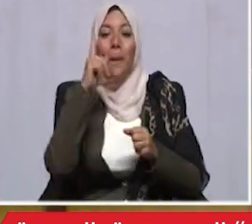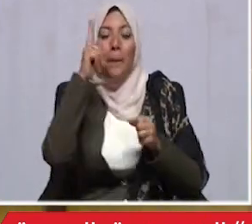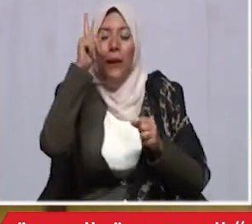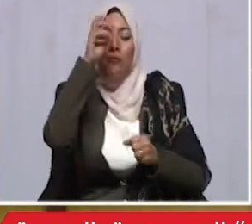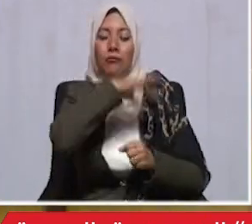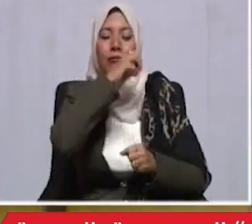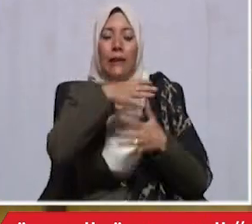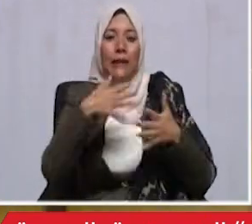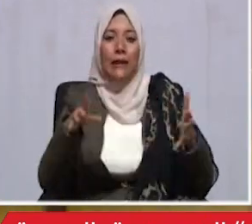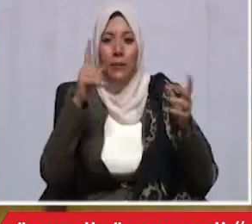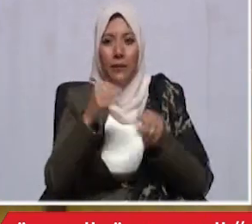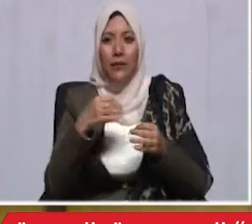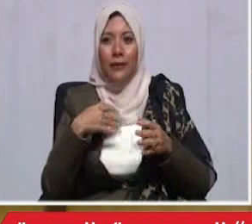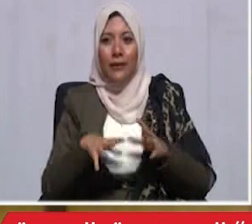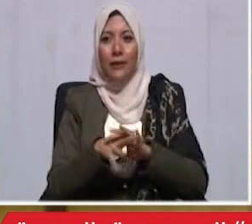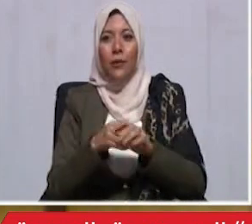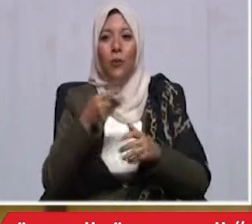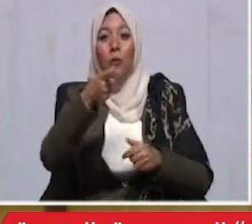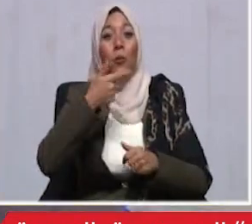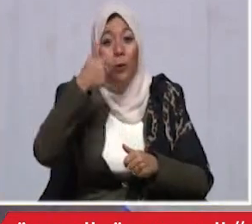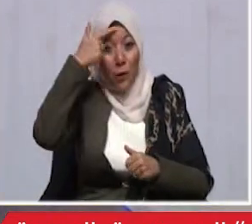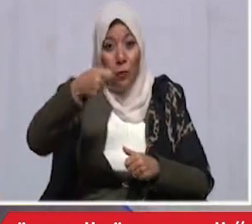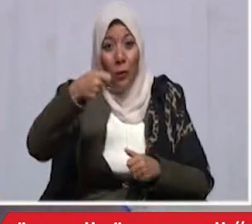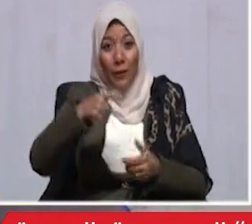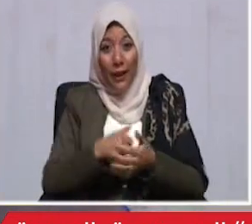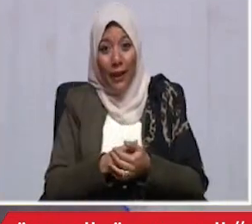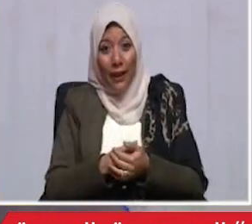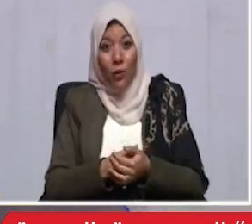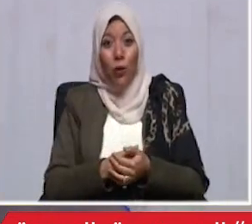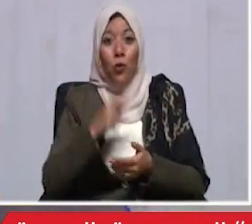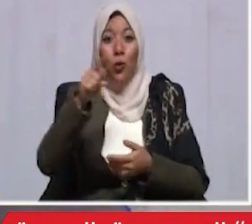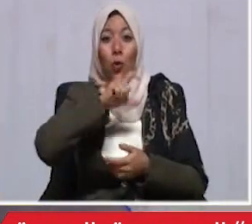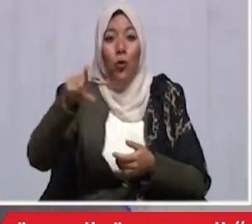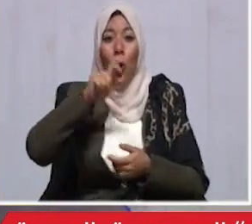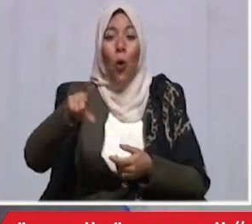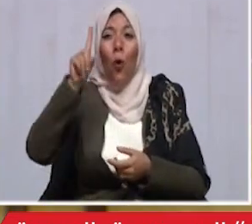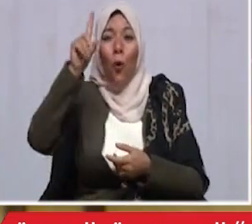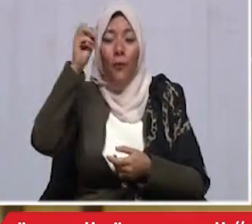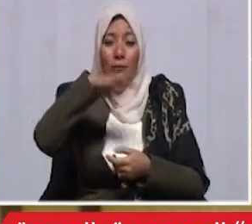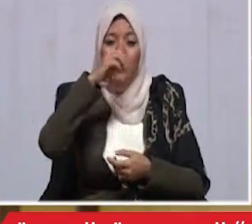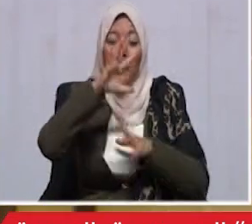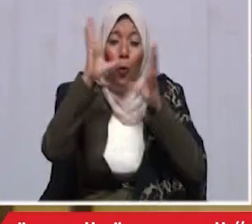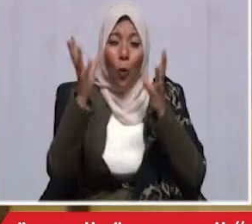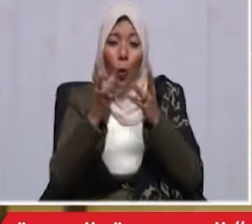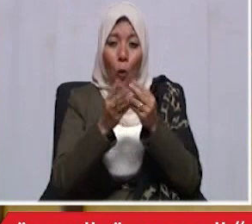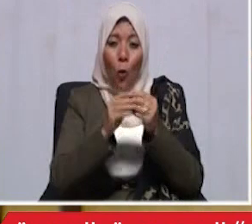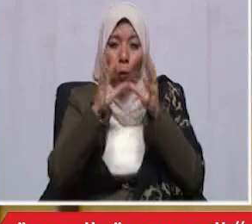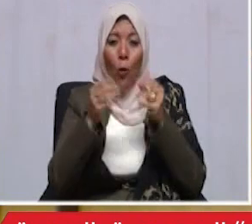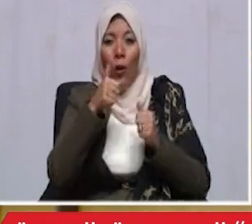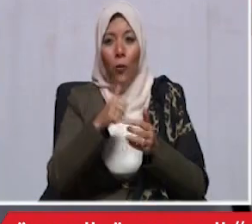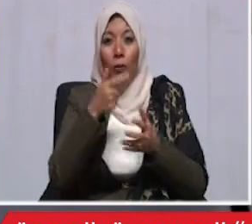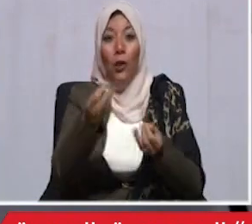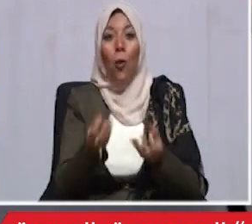فيهم يا رب. لعبد المنعم كل سنه وانتم طيبين وانت طيب، وان شاء الله شهر كريم عليكم. يا رب. وانت نورتني